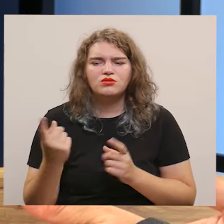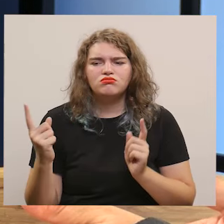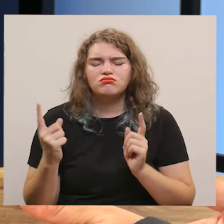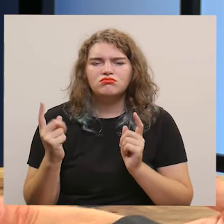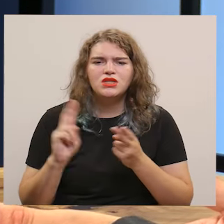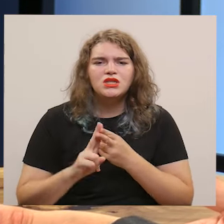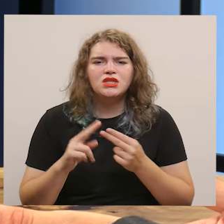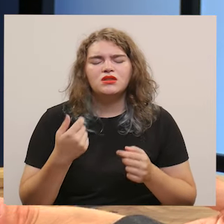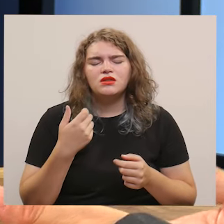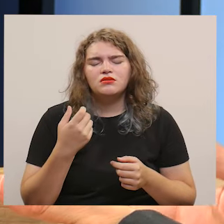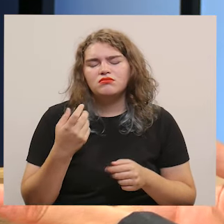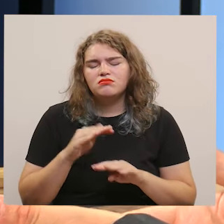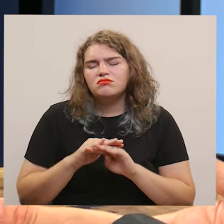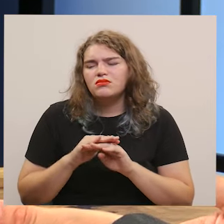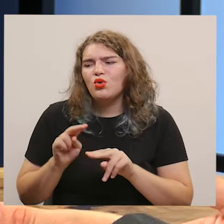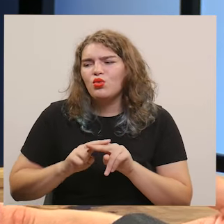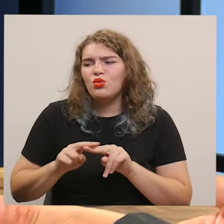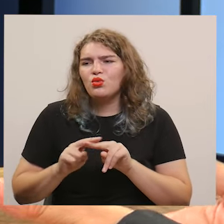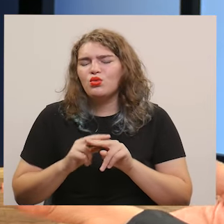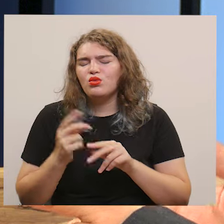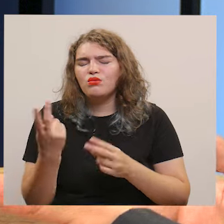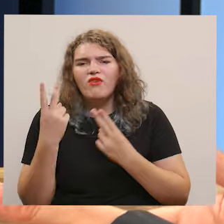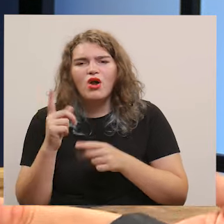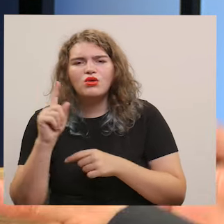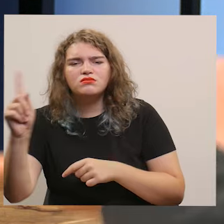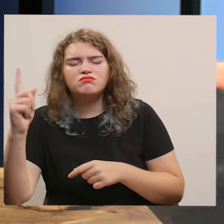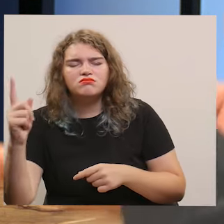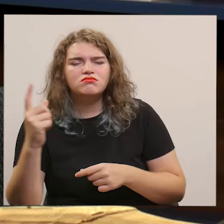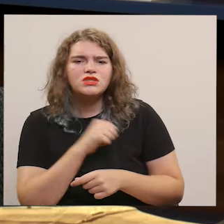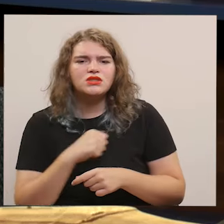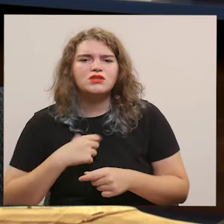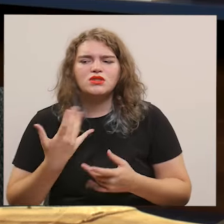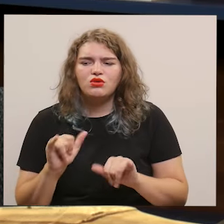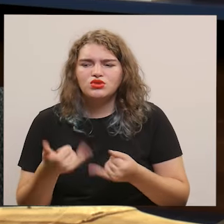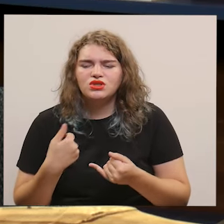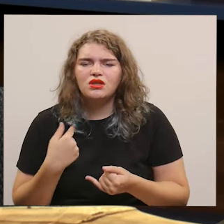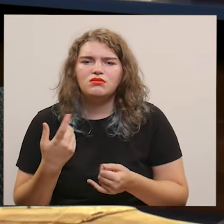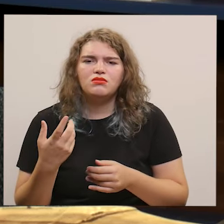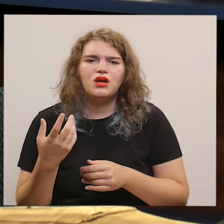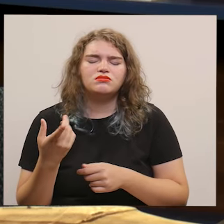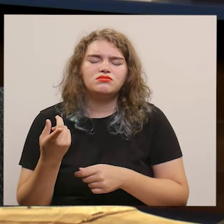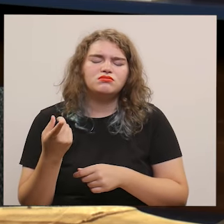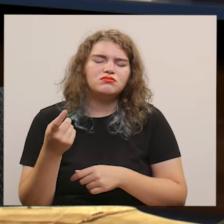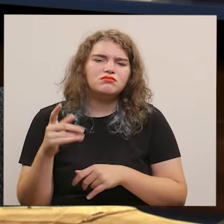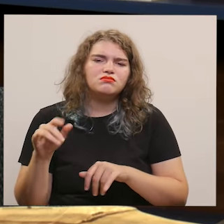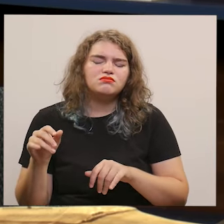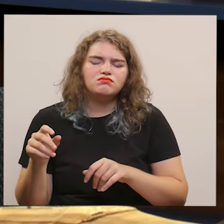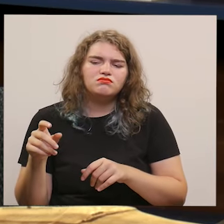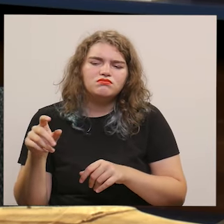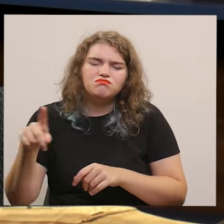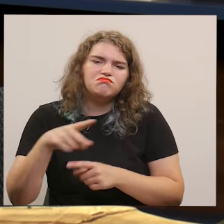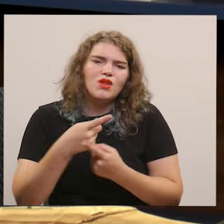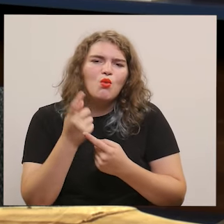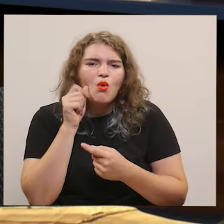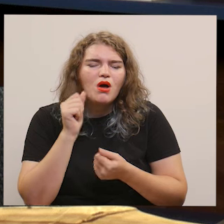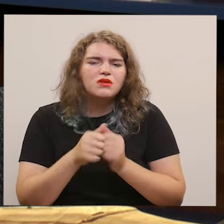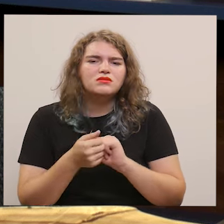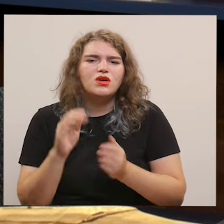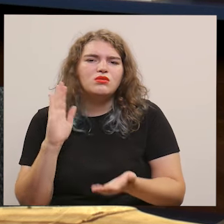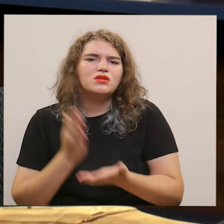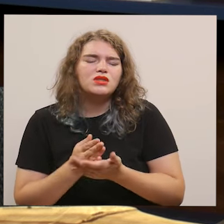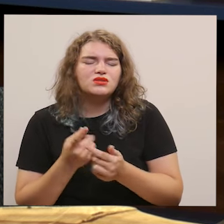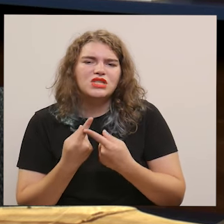pe viața lor, pe principiile lor, pe ceea ce li s-a făcut, uite, pe aceste circumstanțe prin care ei au trecut, au decis greșit